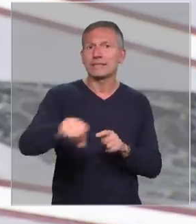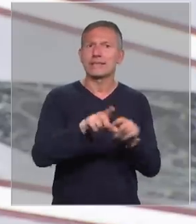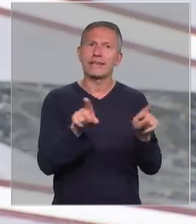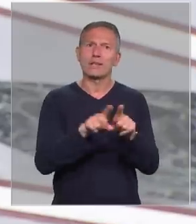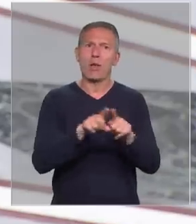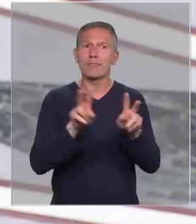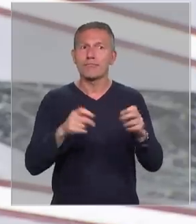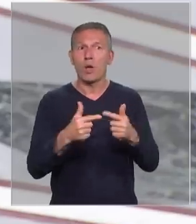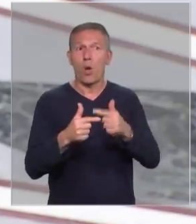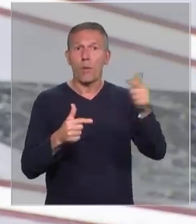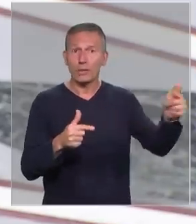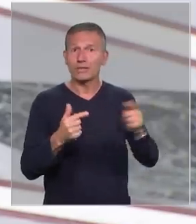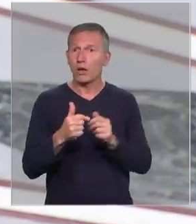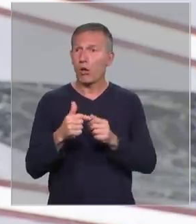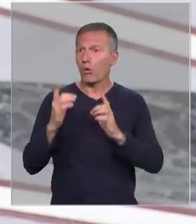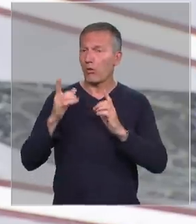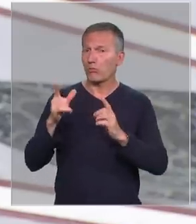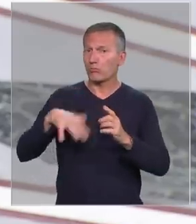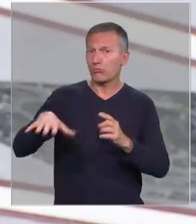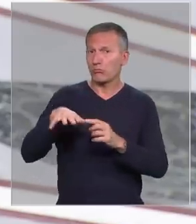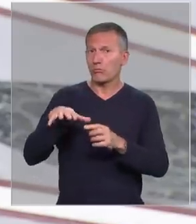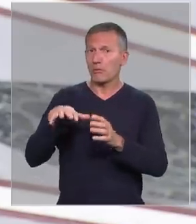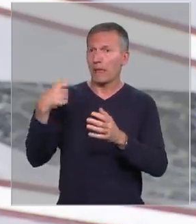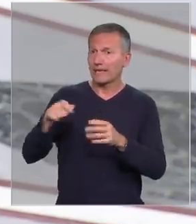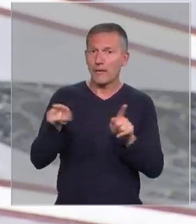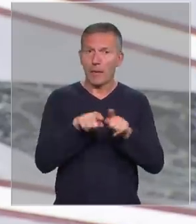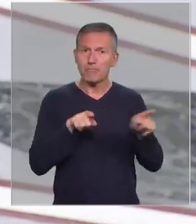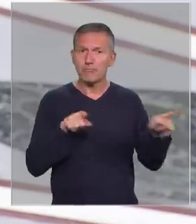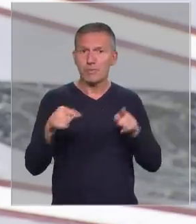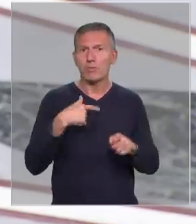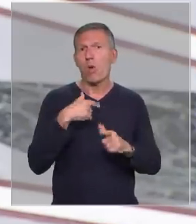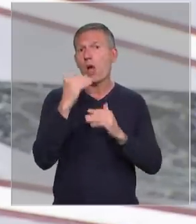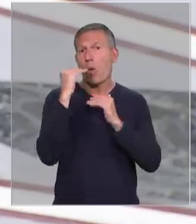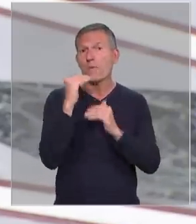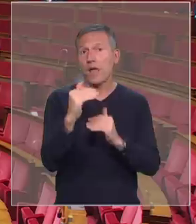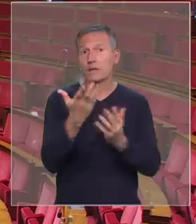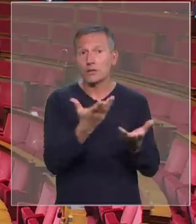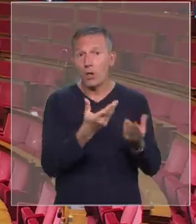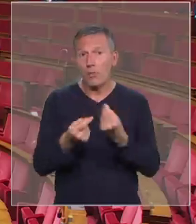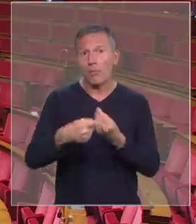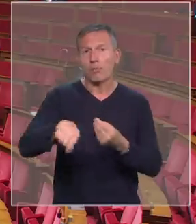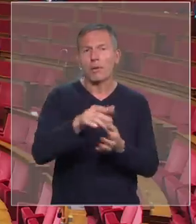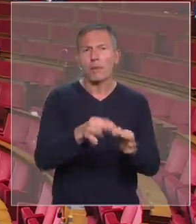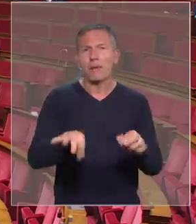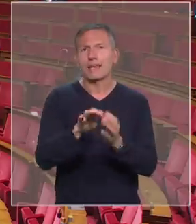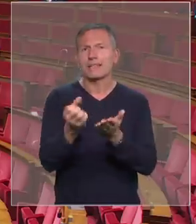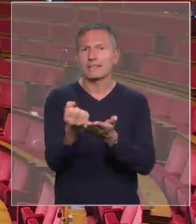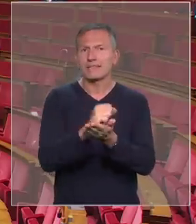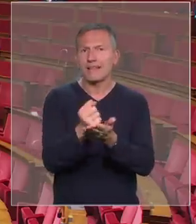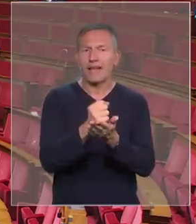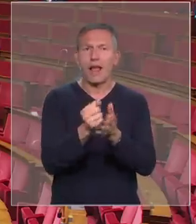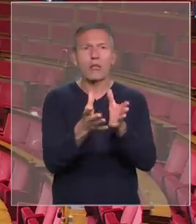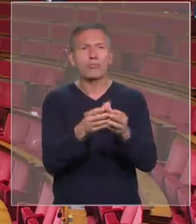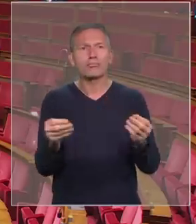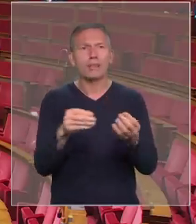à l'opposition, puisque nous parlons à tout le monde. Et personnellement, j'ai confiance dans la capacité du peuple sénégalais à résoudre